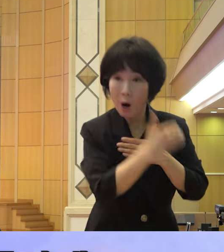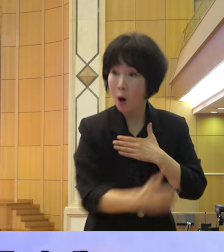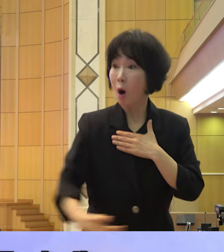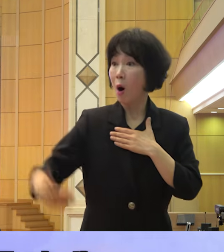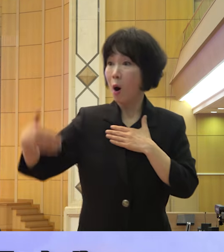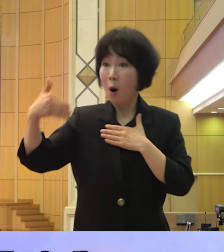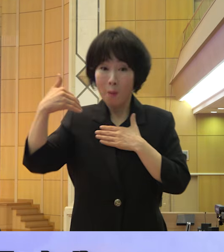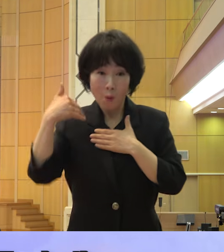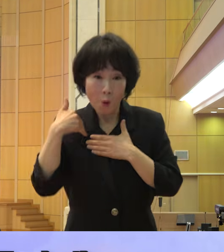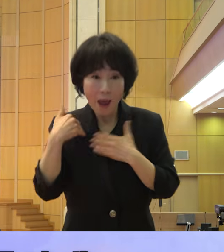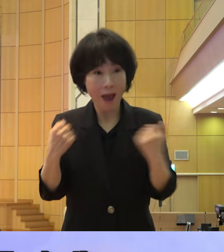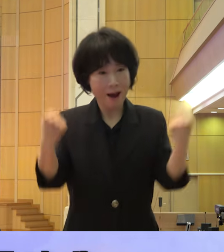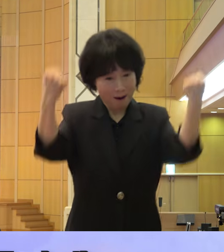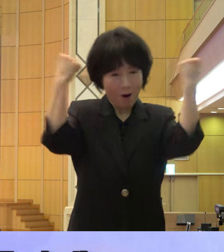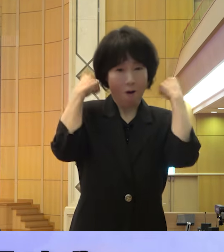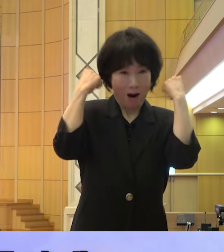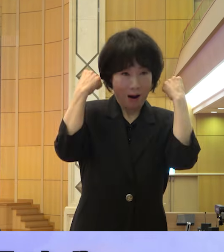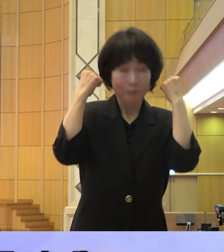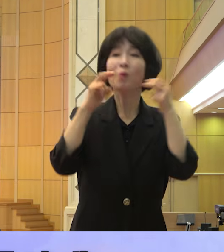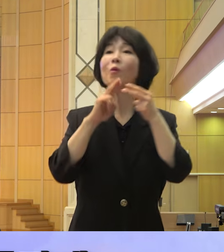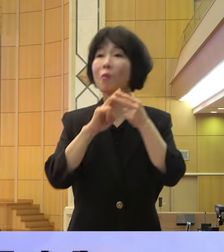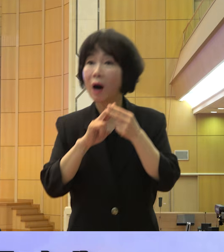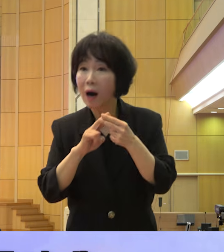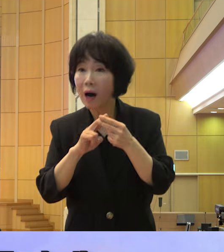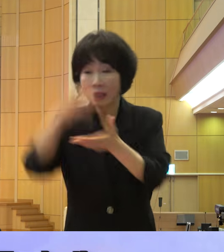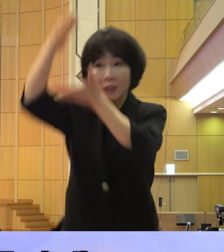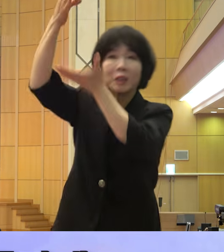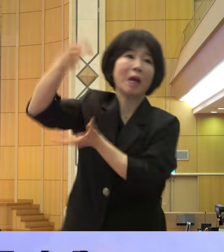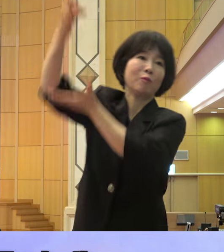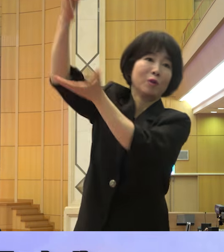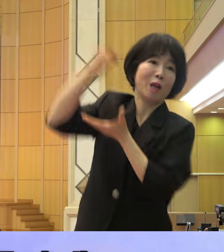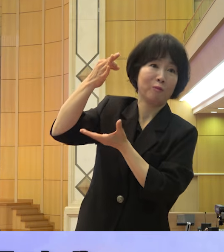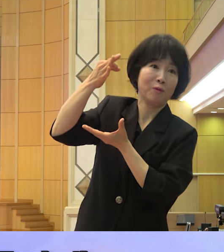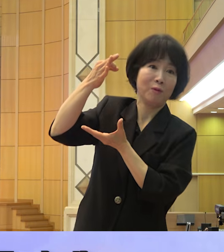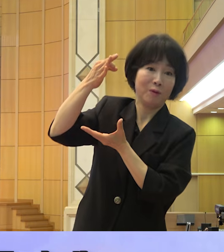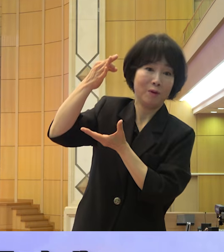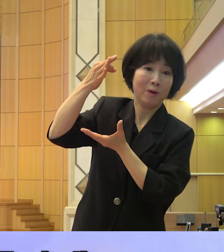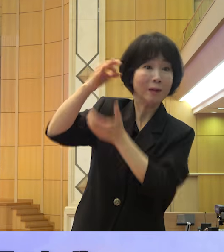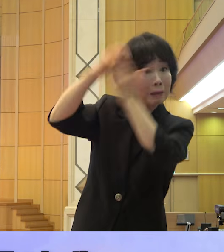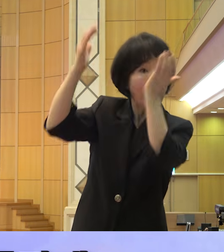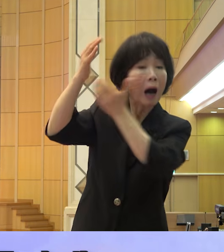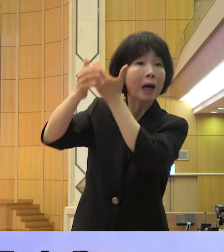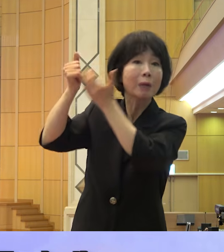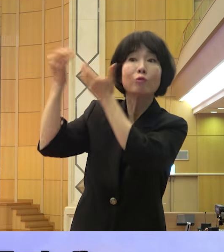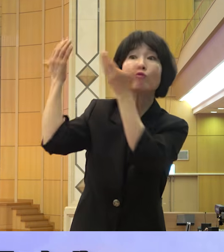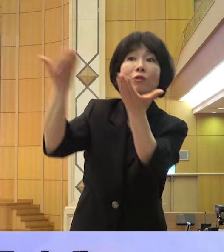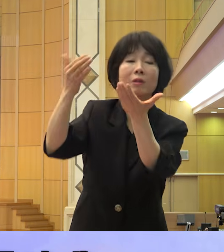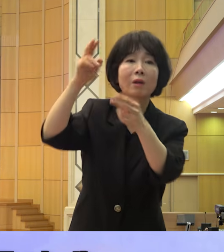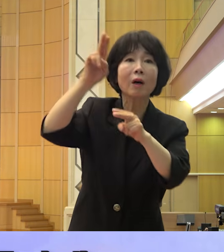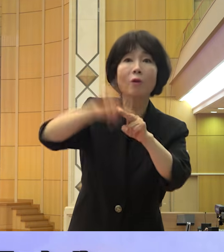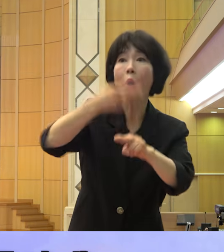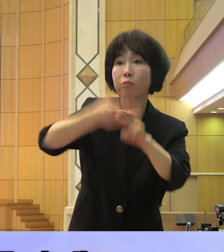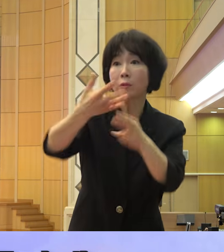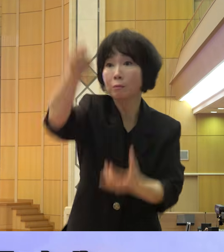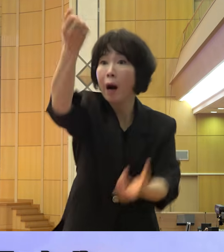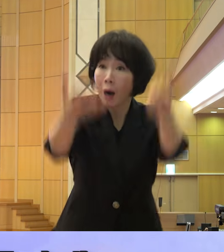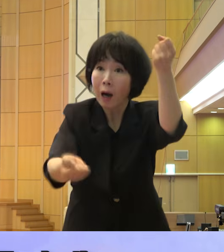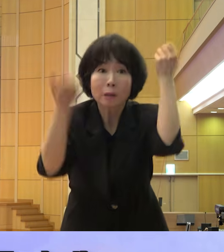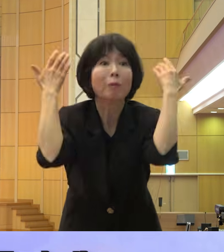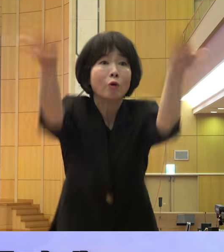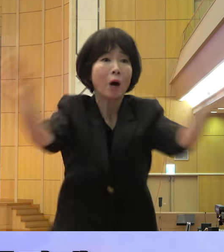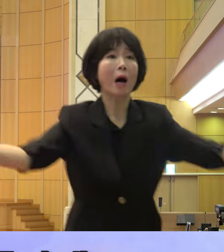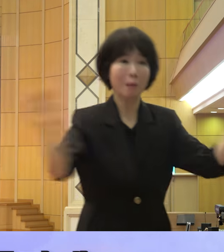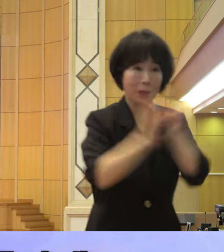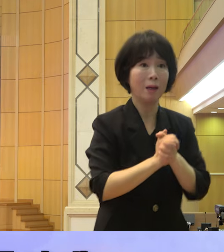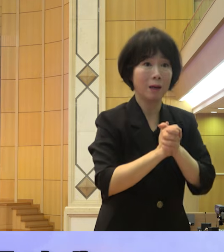육신적으로 건강함과 재물과 이게 다 하나님이 주셔서 누리게 한다는 거 아니에요? 누리게